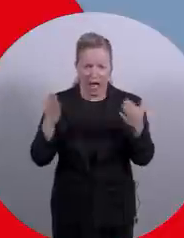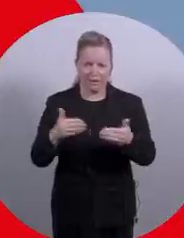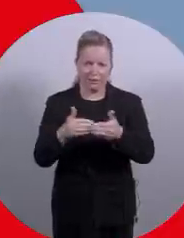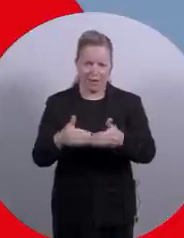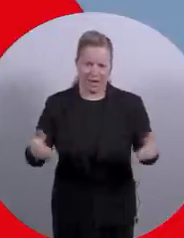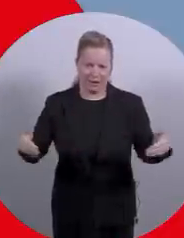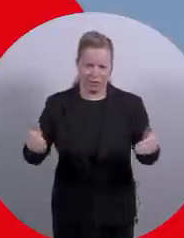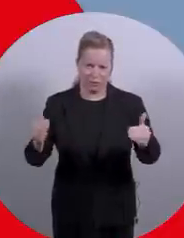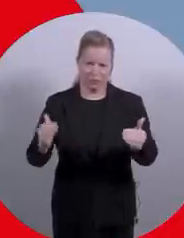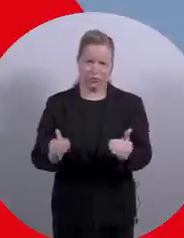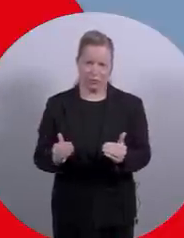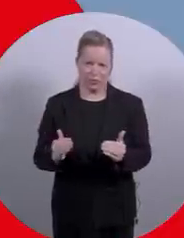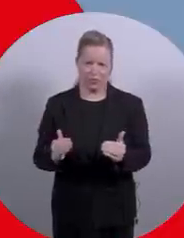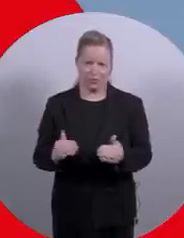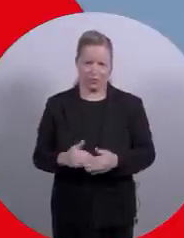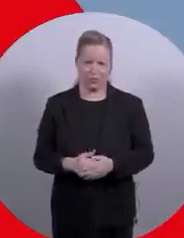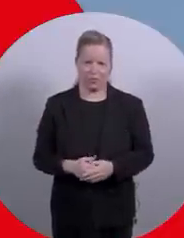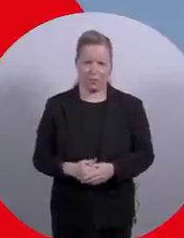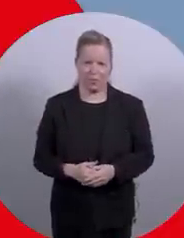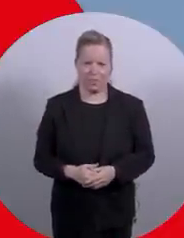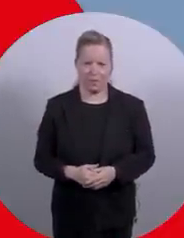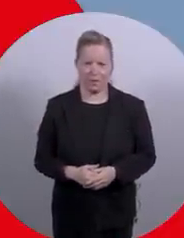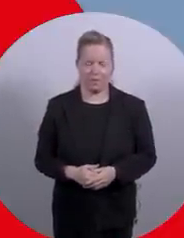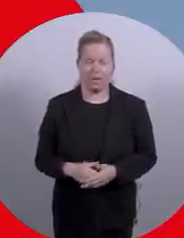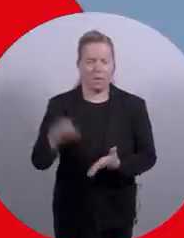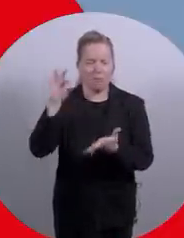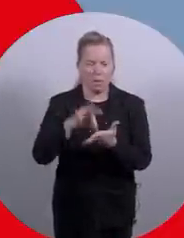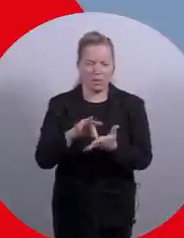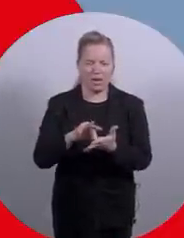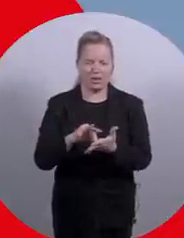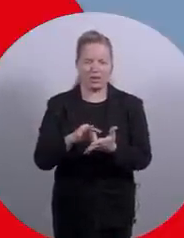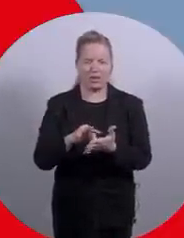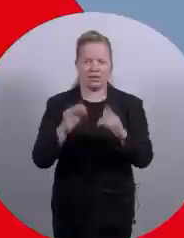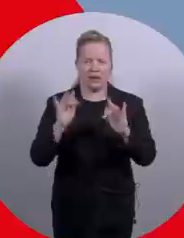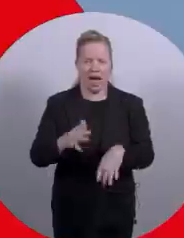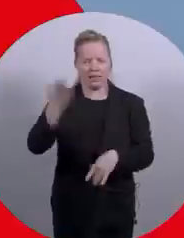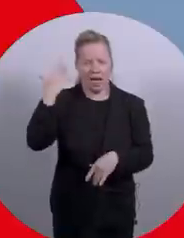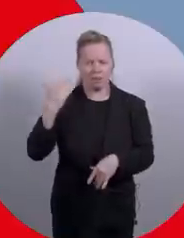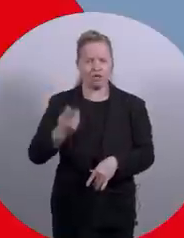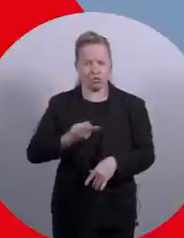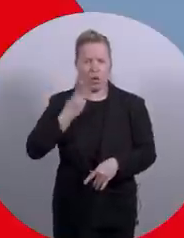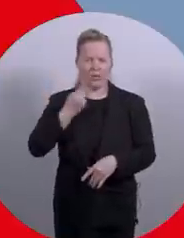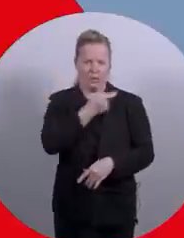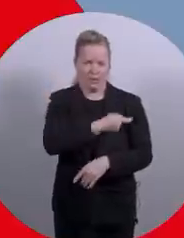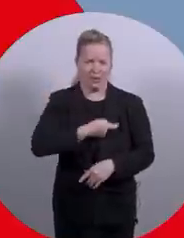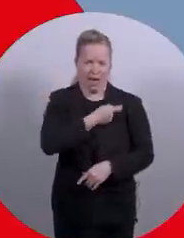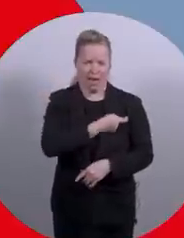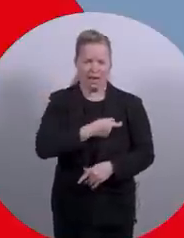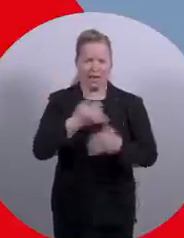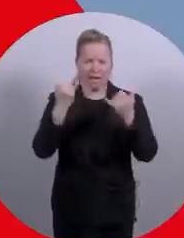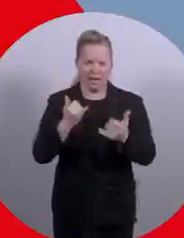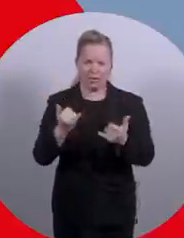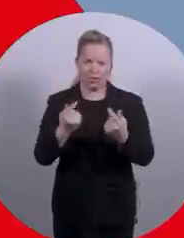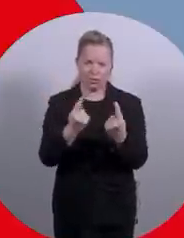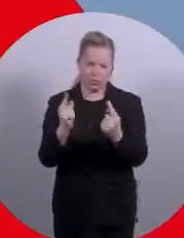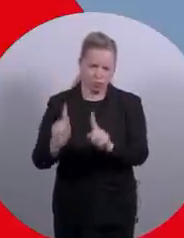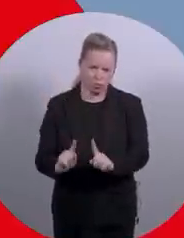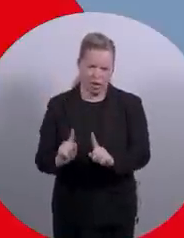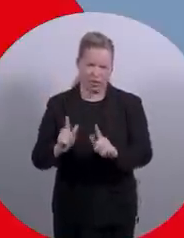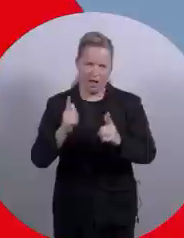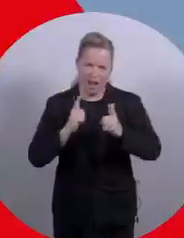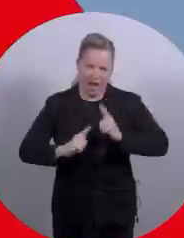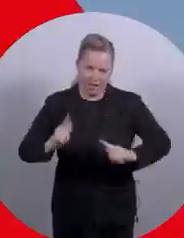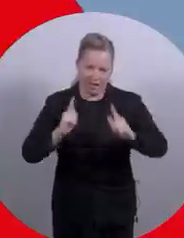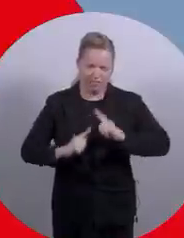die derzeit die derzeit befindet sich die einst sehr stolze Partei in einem sehr bedauernswerten Zustand